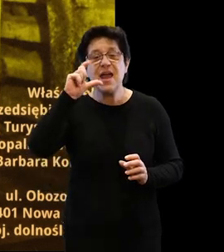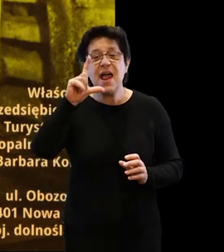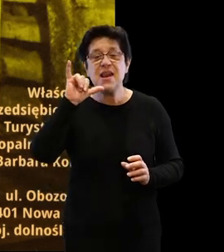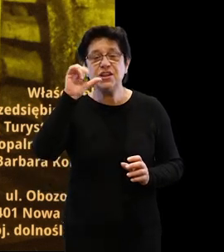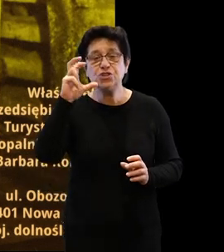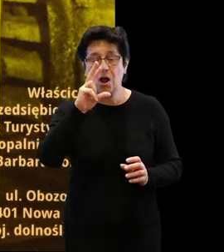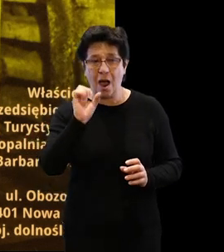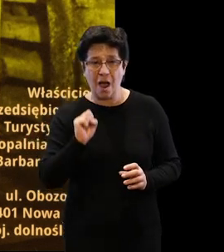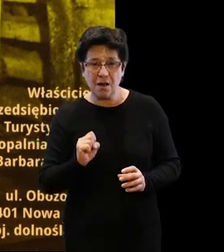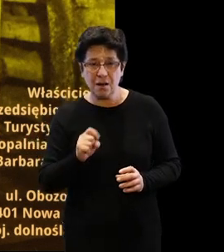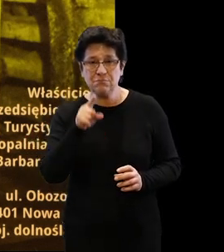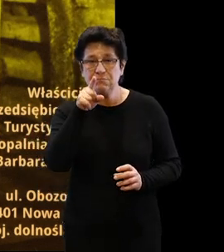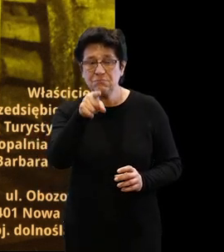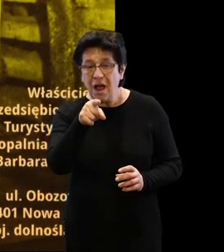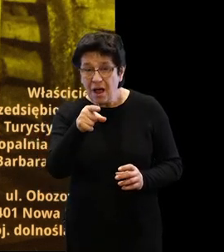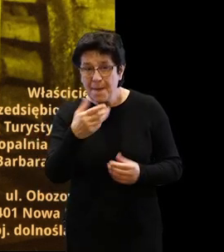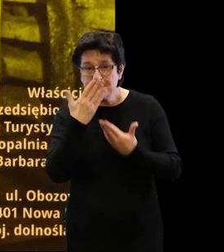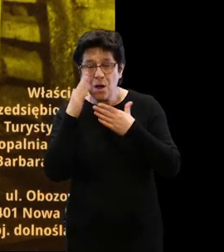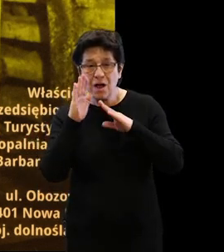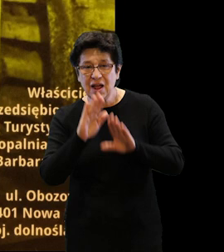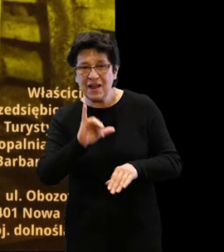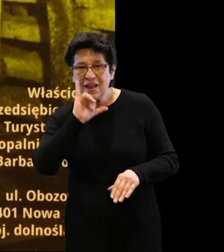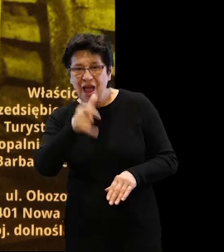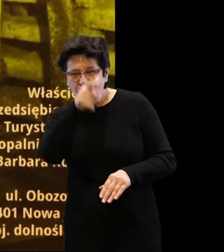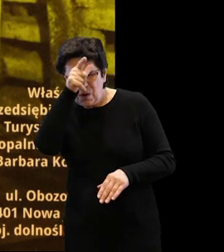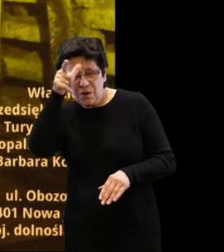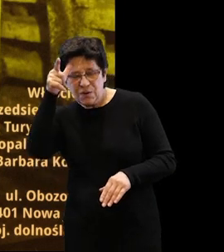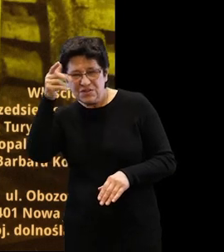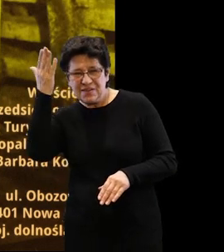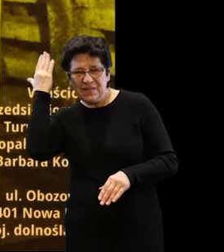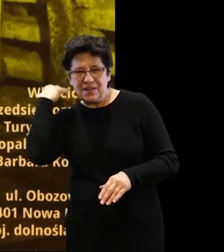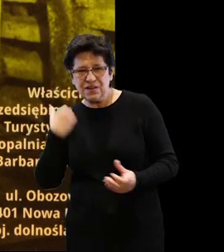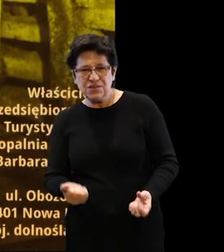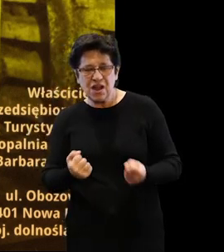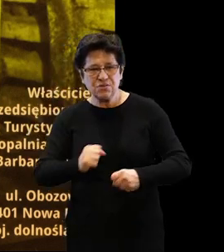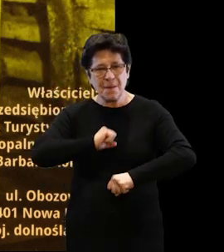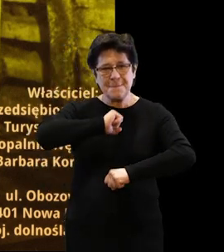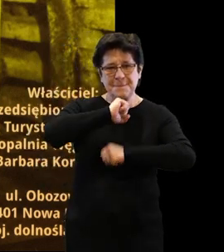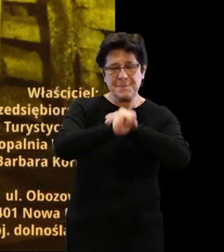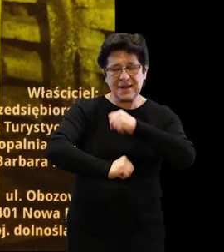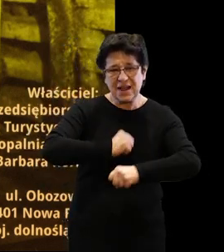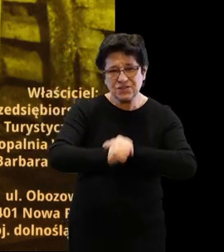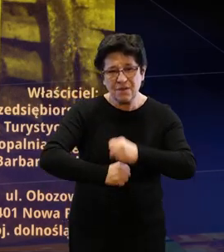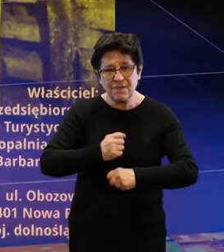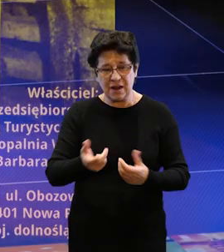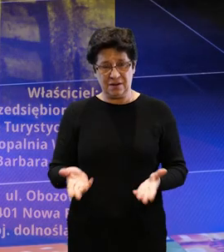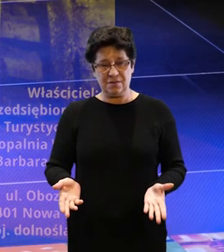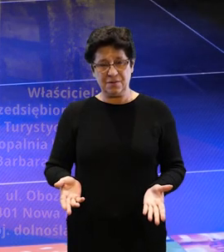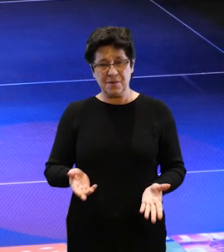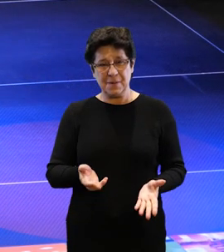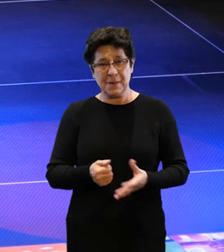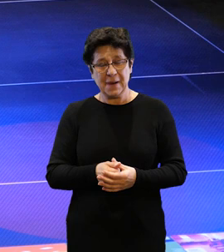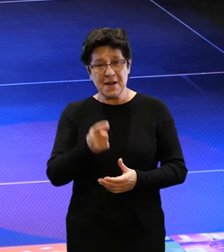Stara Kopalnia i pokazać jak ludzie w kopalni pracowali No mamy dzisiaj ekologię mamy źródła odnawialne No nie ukrywajmy